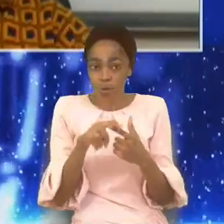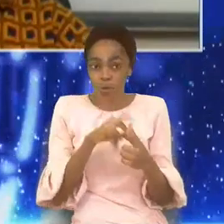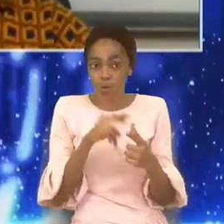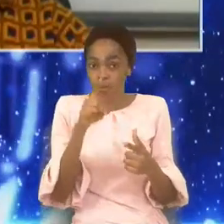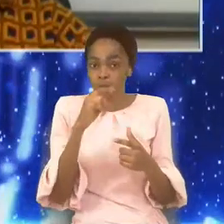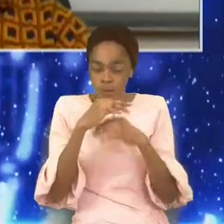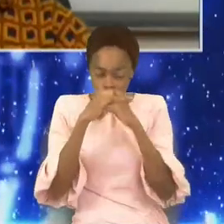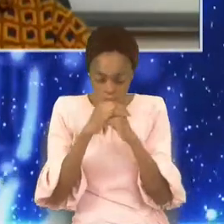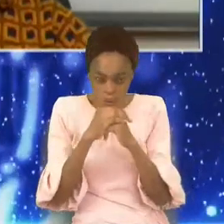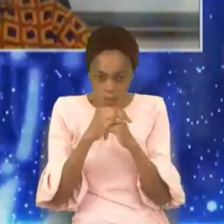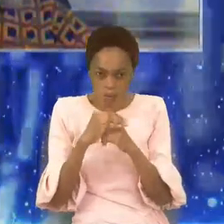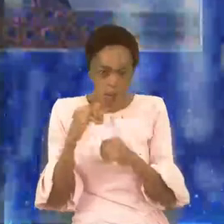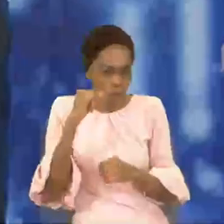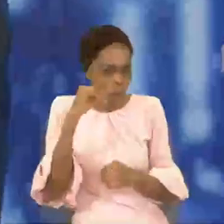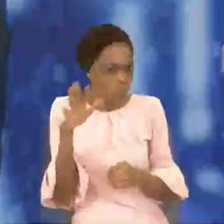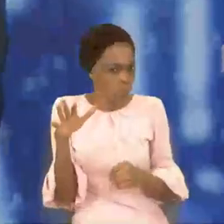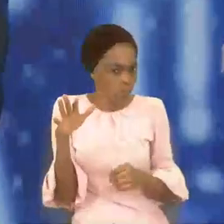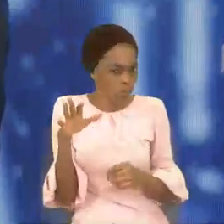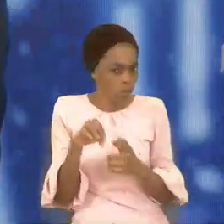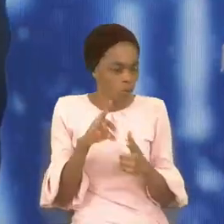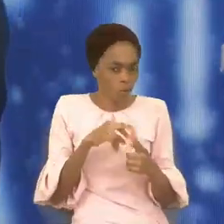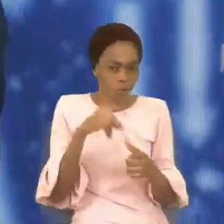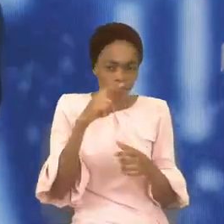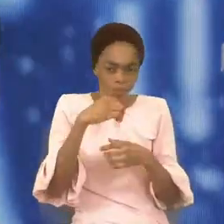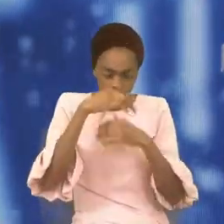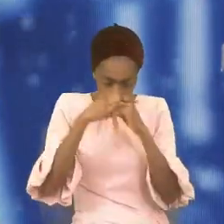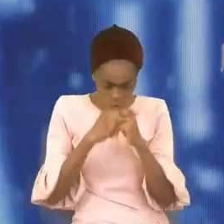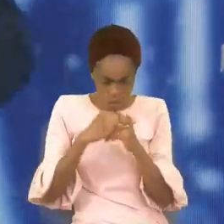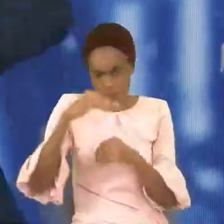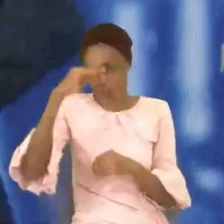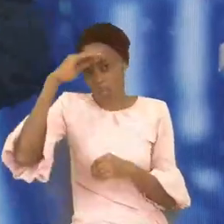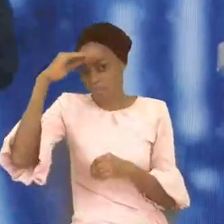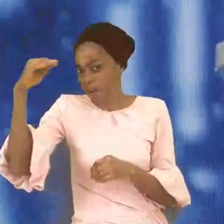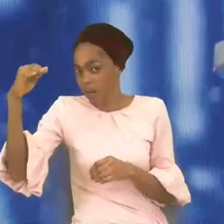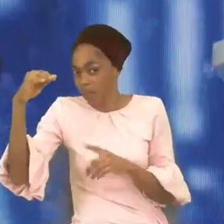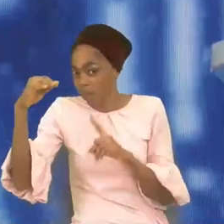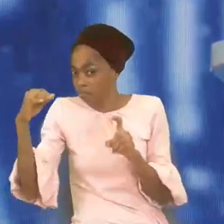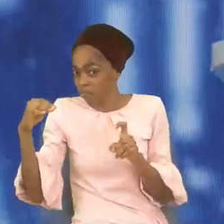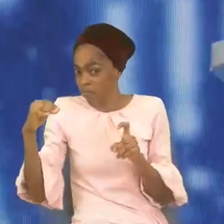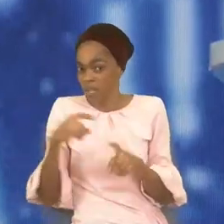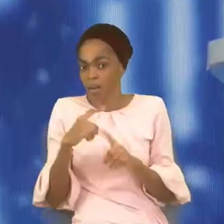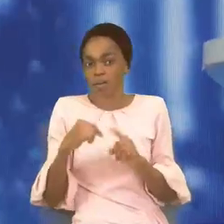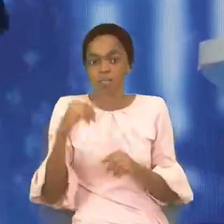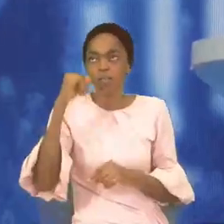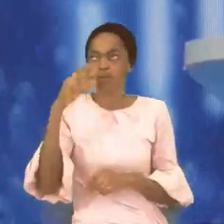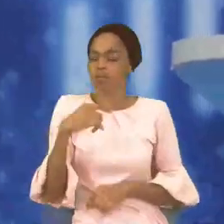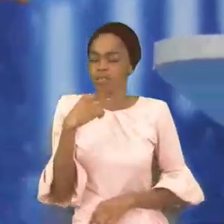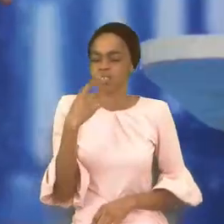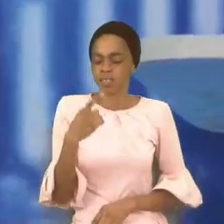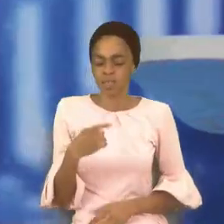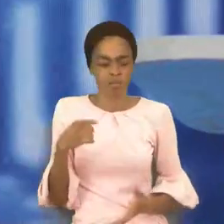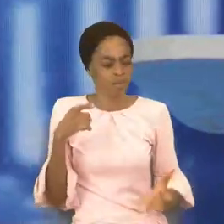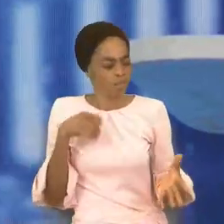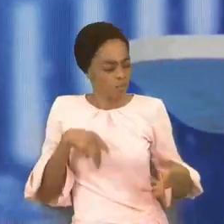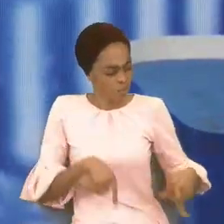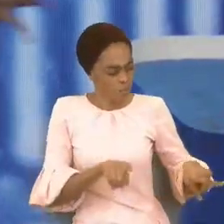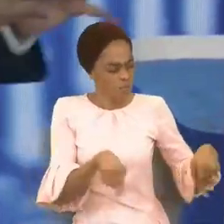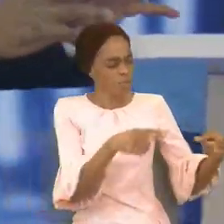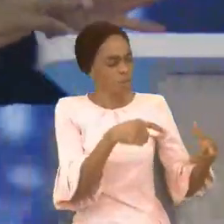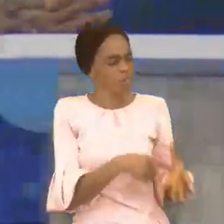une créature. Tu adores un homme. Et quand l'homme, quand la femme dit, voici le chemin